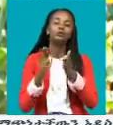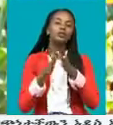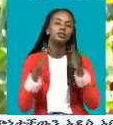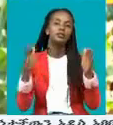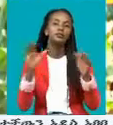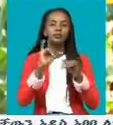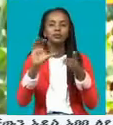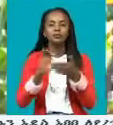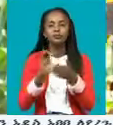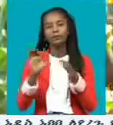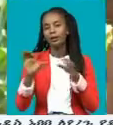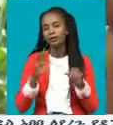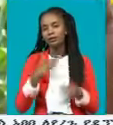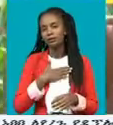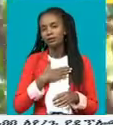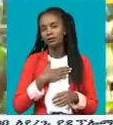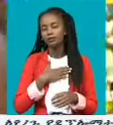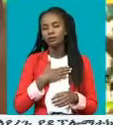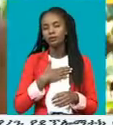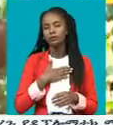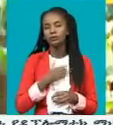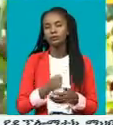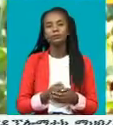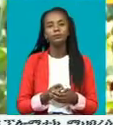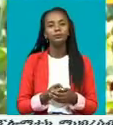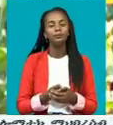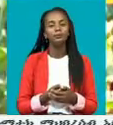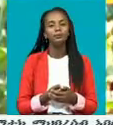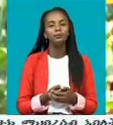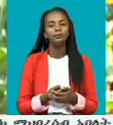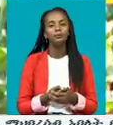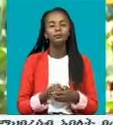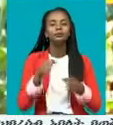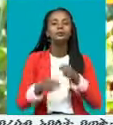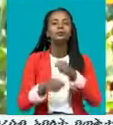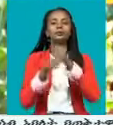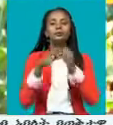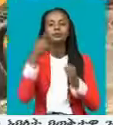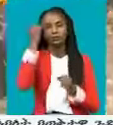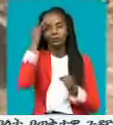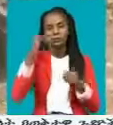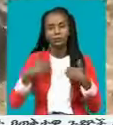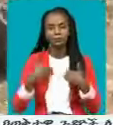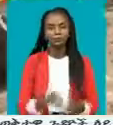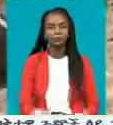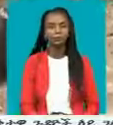እንዲመረት ቢያደርግልን በኩላችን እንዲደገፉ የሚል ሀሳብ አለኝ።